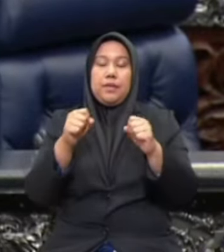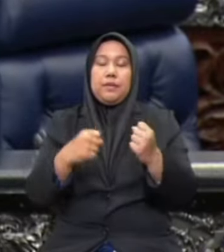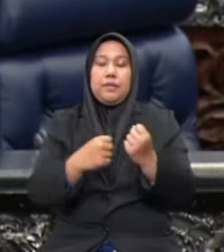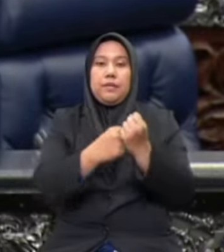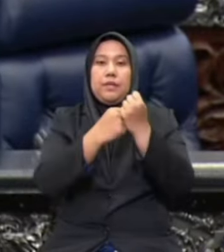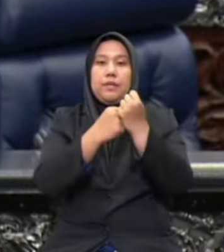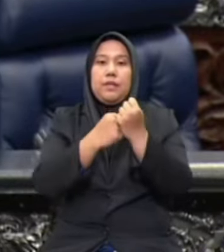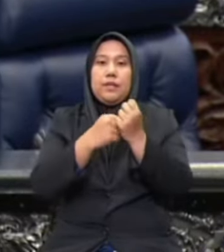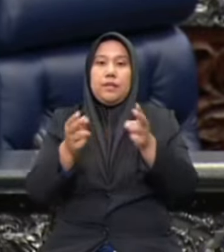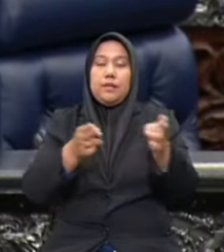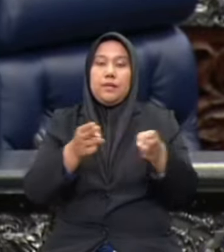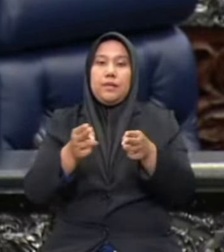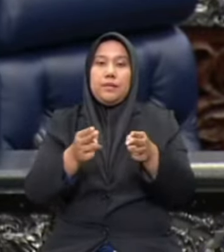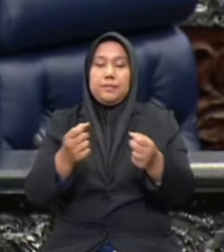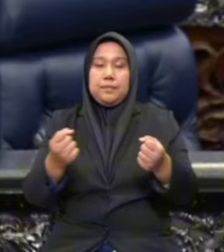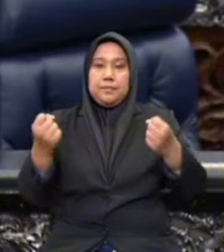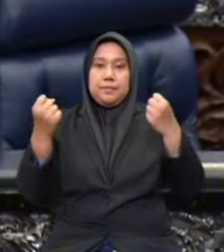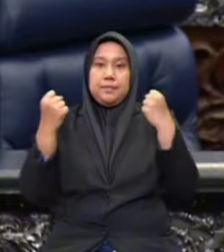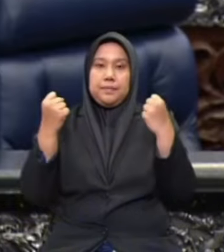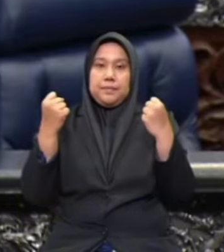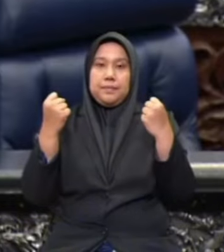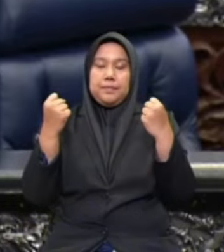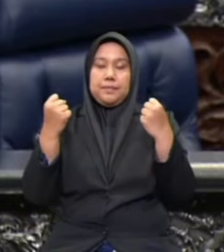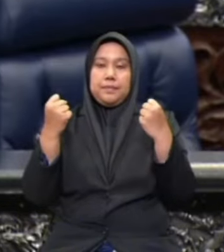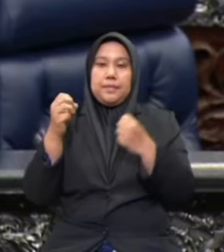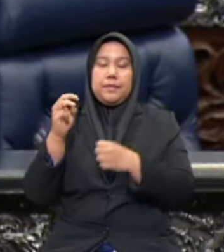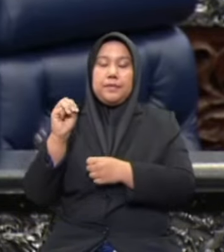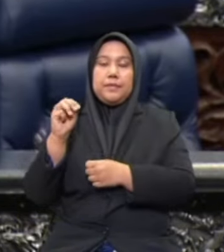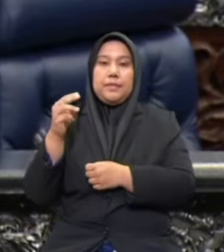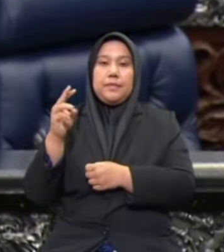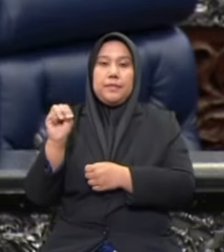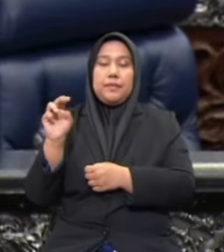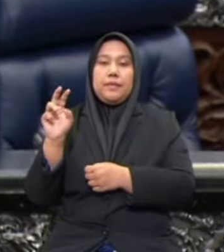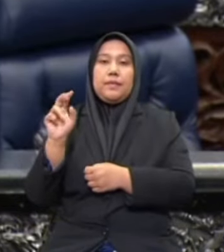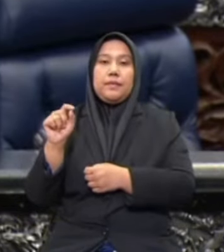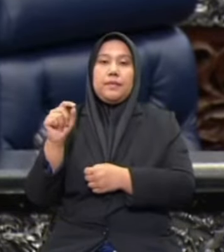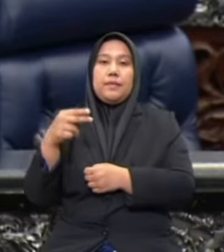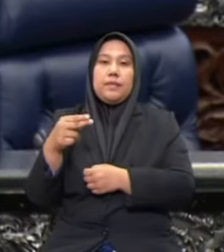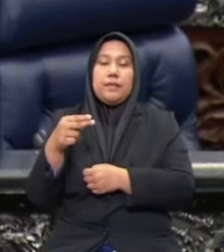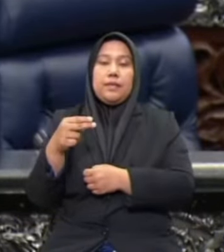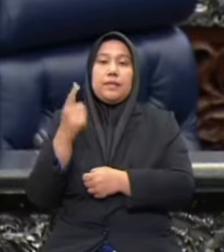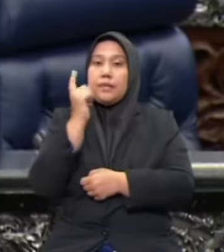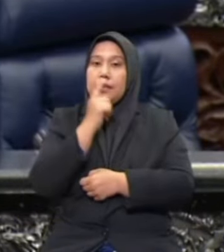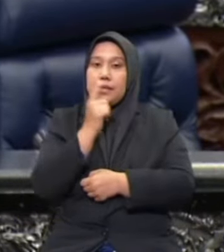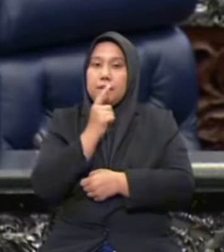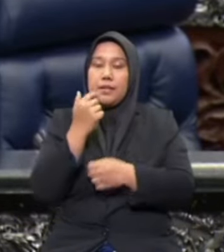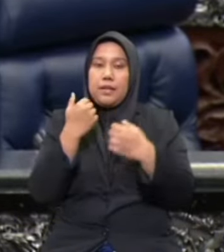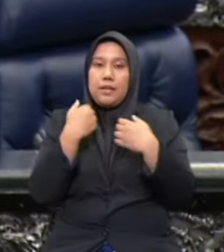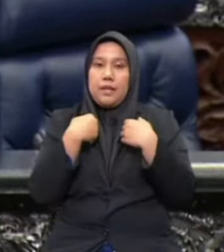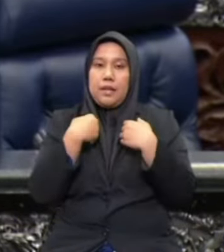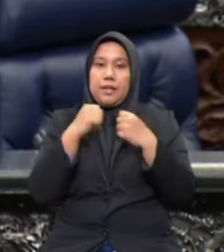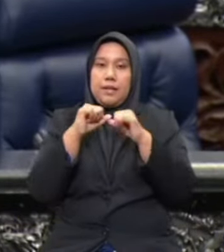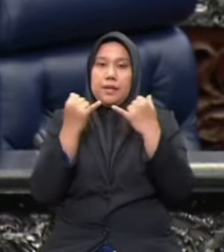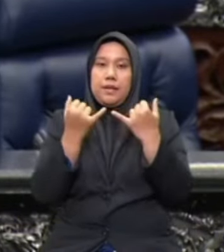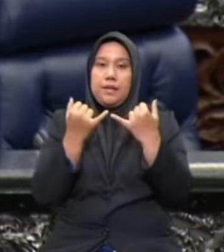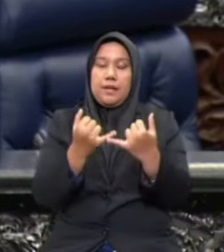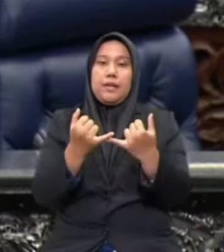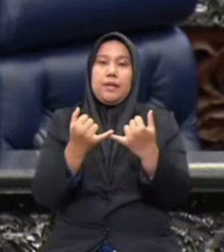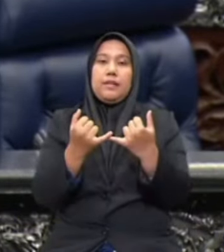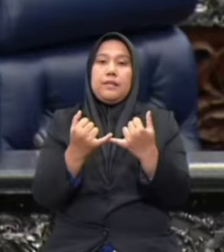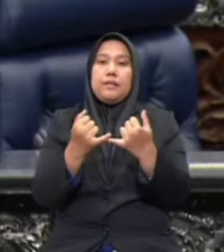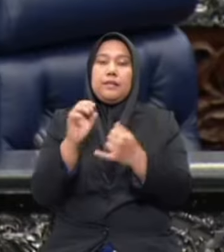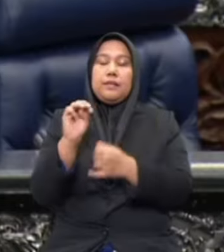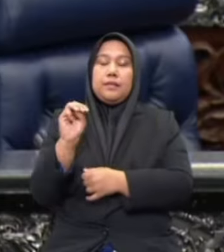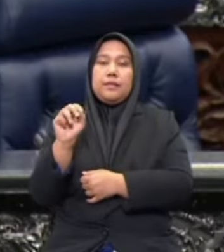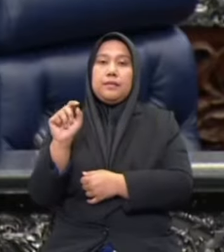usaha-usaha bagi memperkasakan mm2h ini dan kita tidak mahu ada Syarikat yang memonopoli industri mm2h